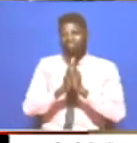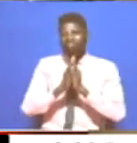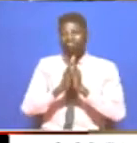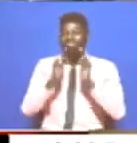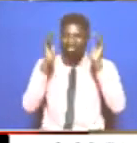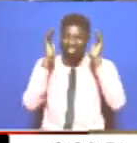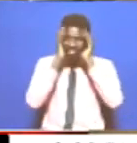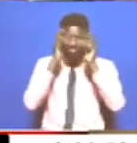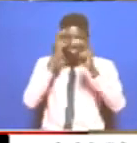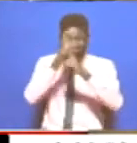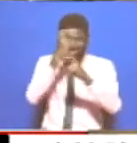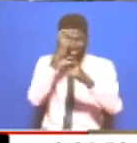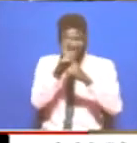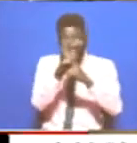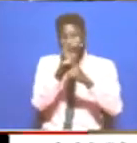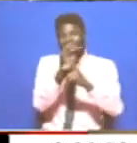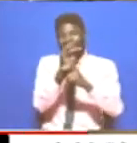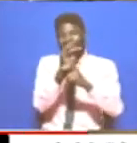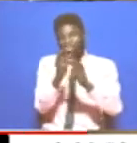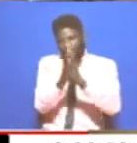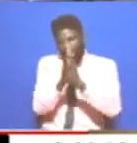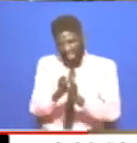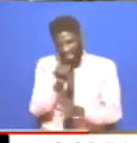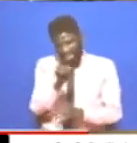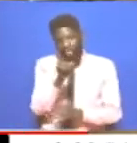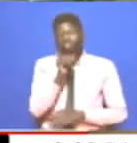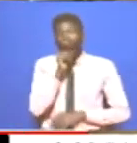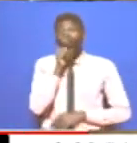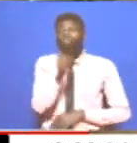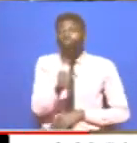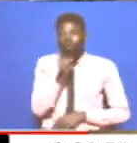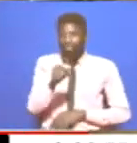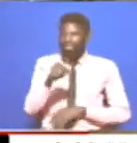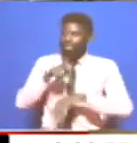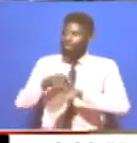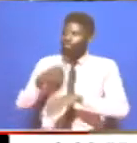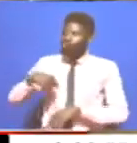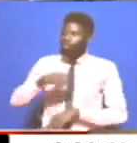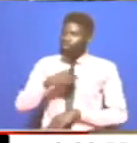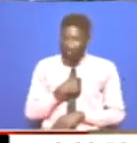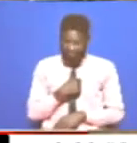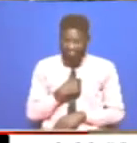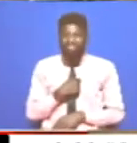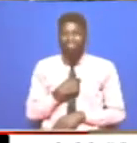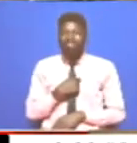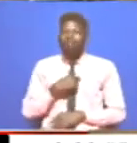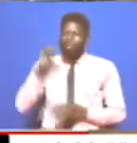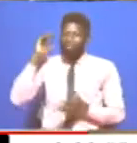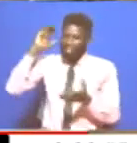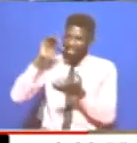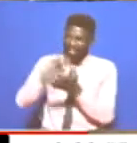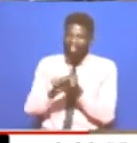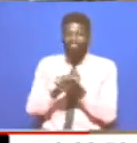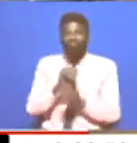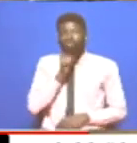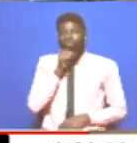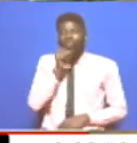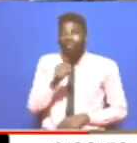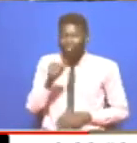tunakuja kuombea hawa wazee tukiwa na imani kwamba hawa watu ni